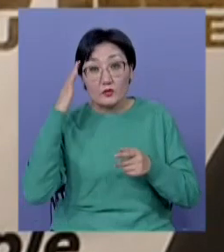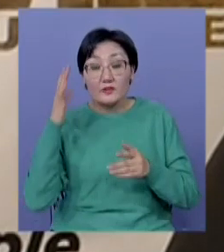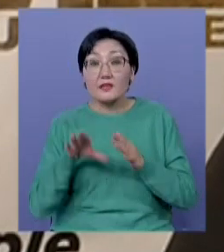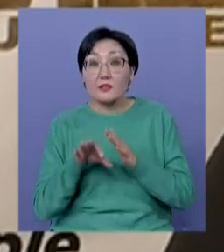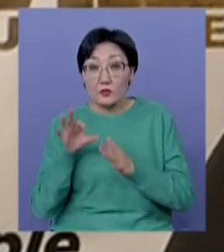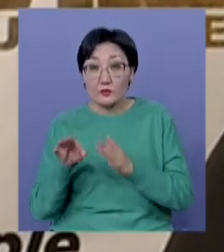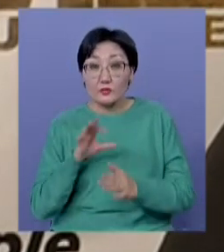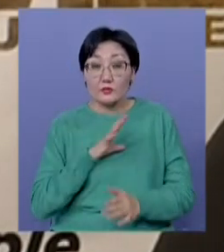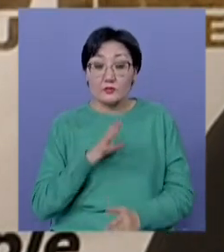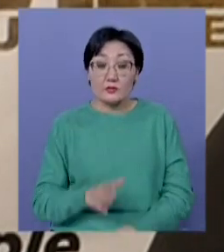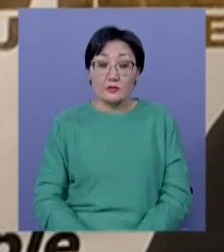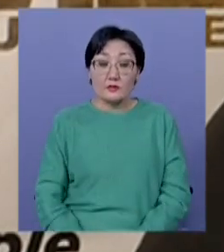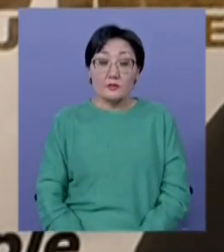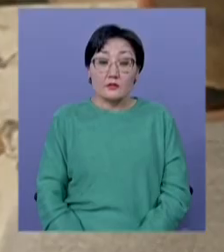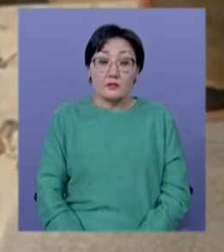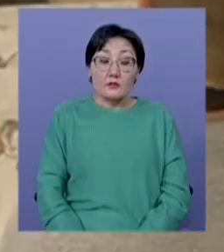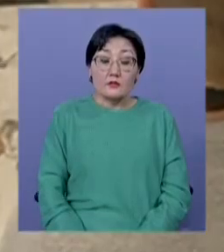анықтайды.